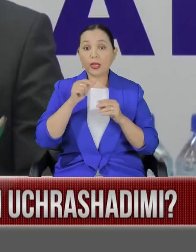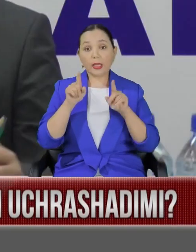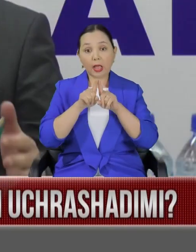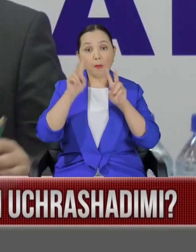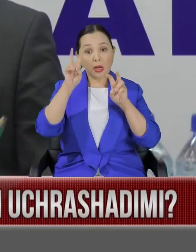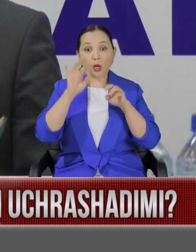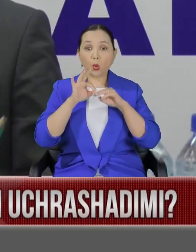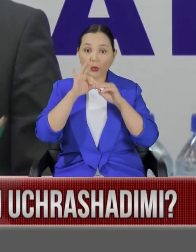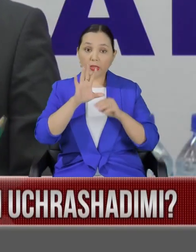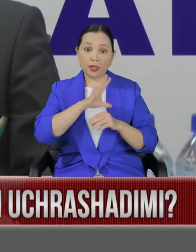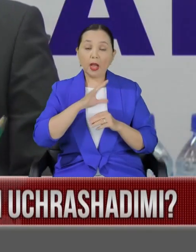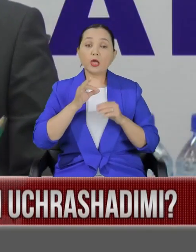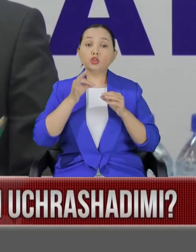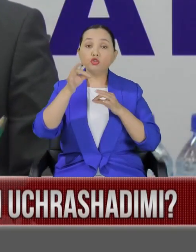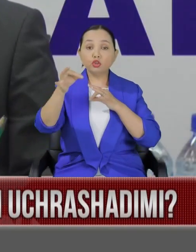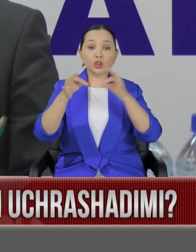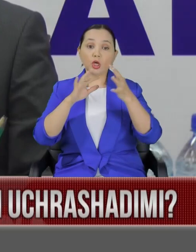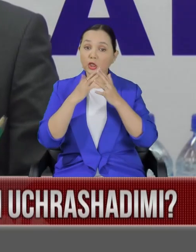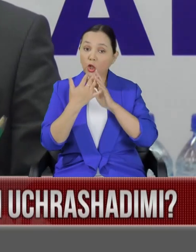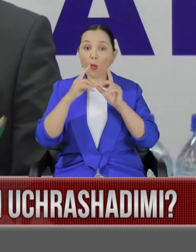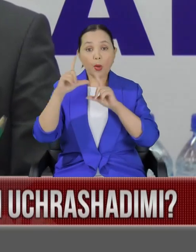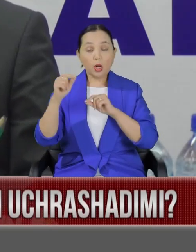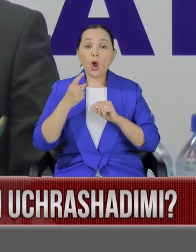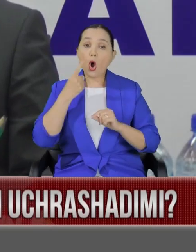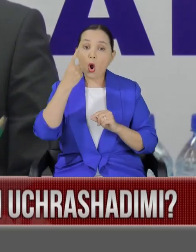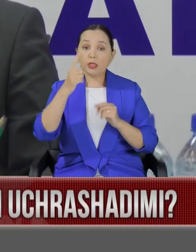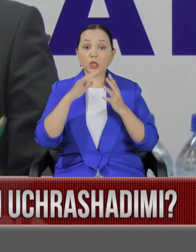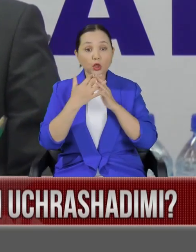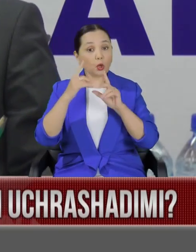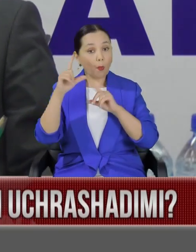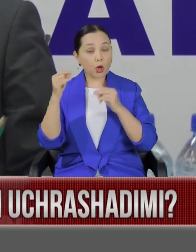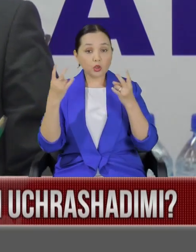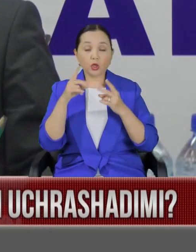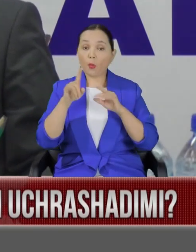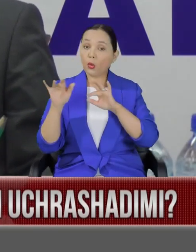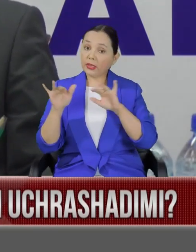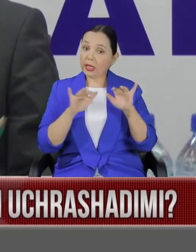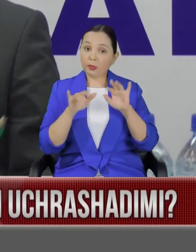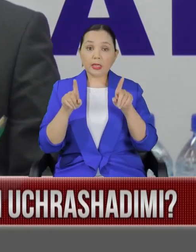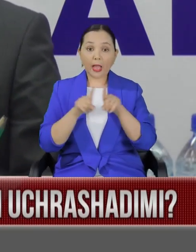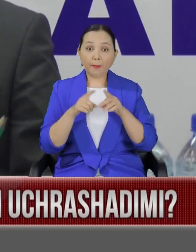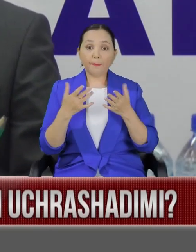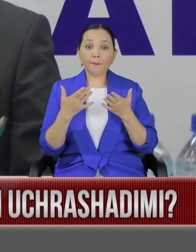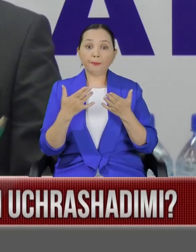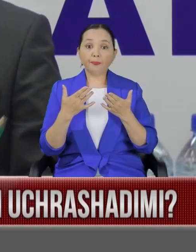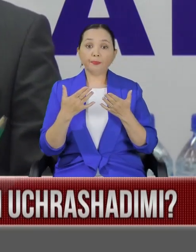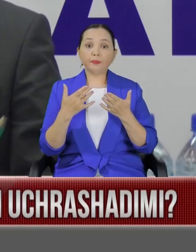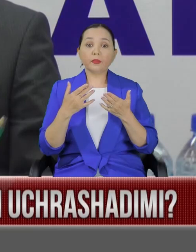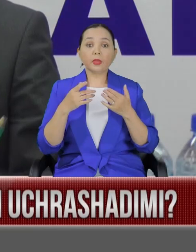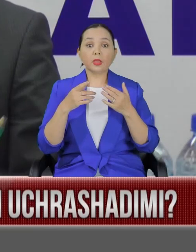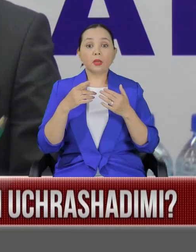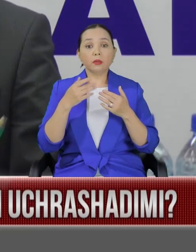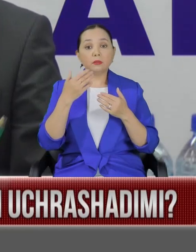ham kelishib olindi. Chekka-chekka qishloqlarda bo'lish kerak, olis-olis qishloqlarda bo'lish kerak. Shuning uchun bu tadbirni ham Olmon